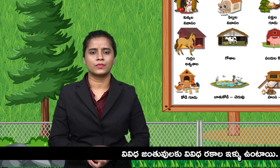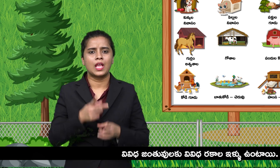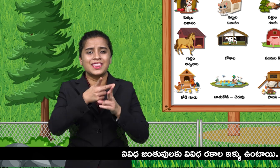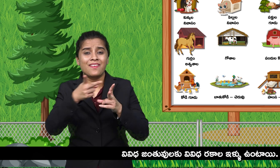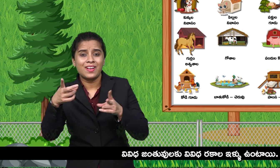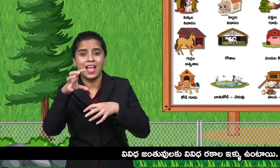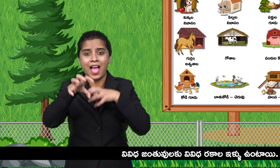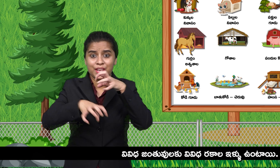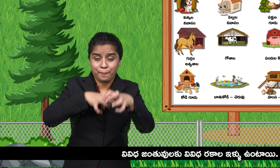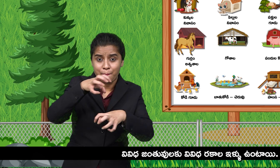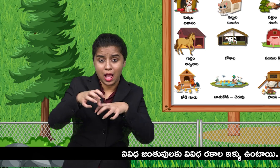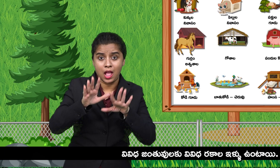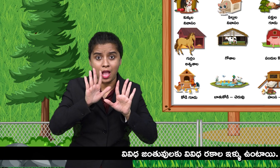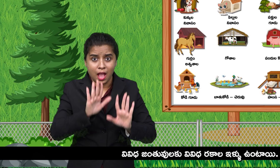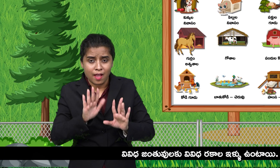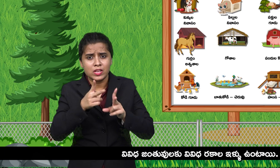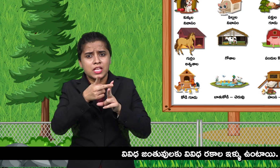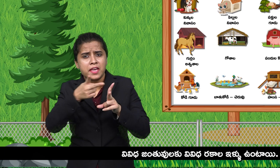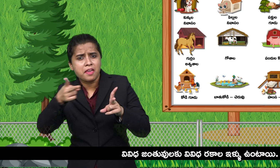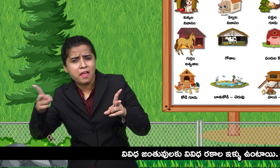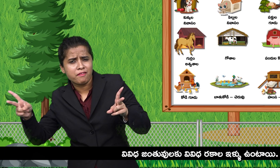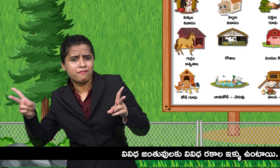వివిధ జంతువులకు వివిధ రకాల ఇళ్ళు ఉంటాయి.